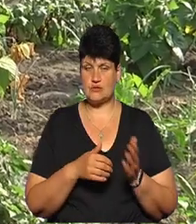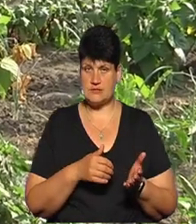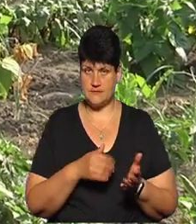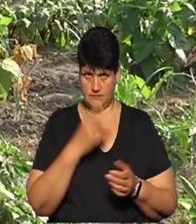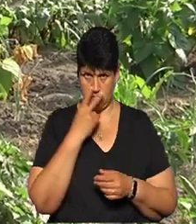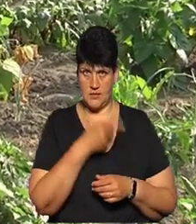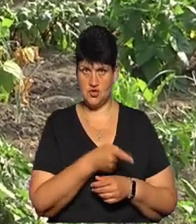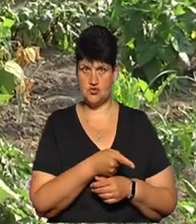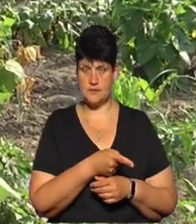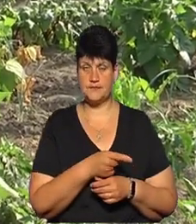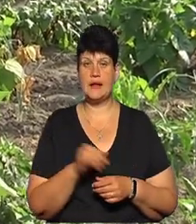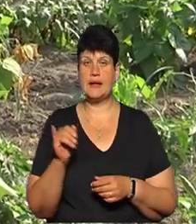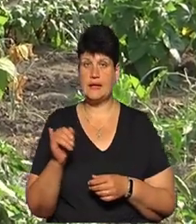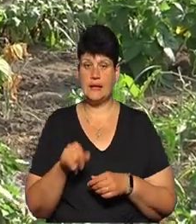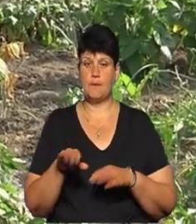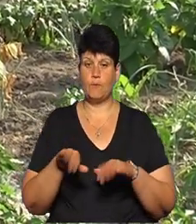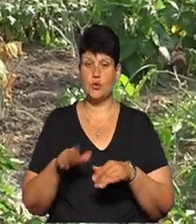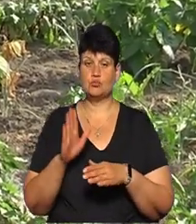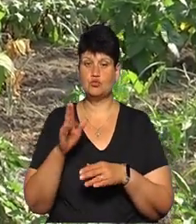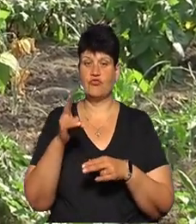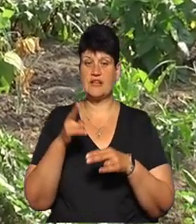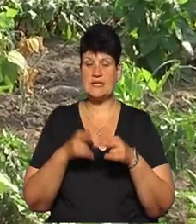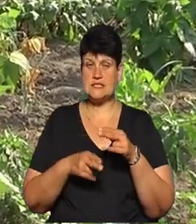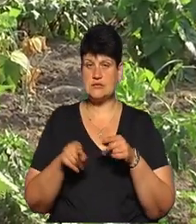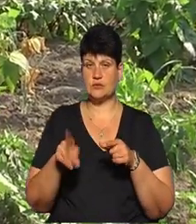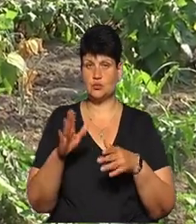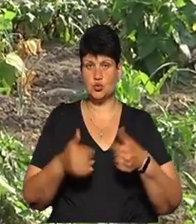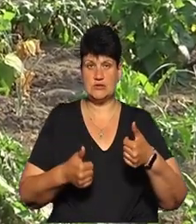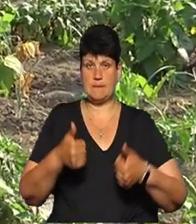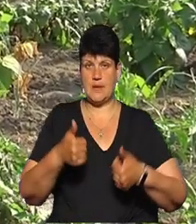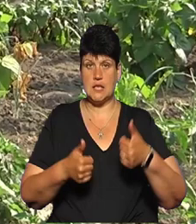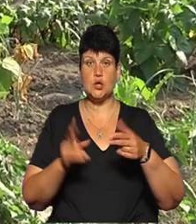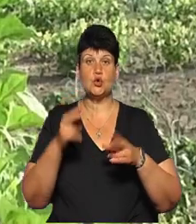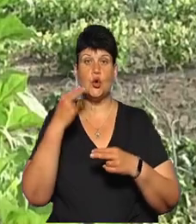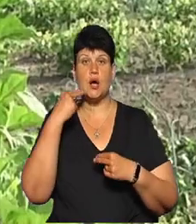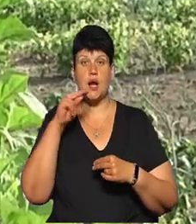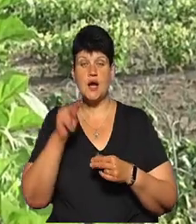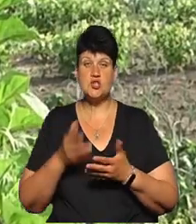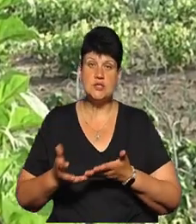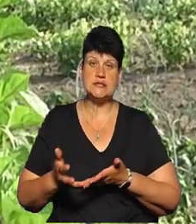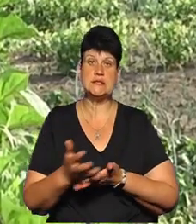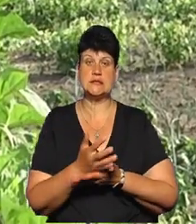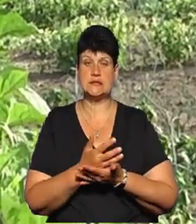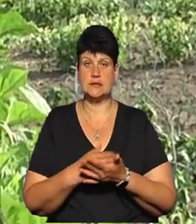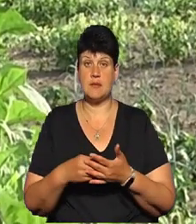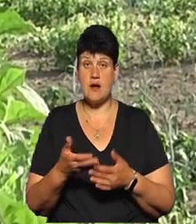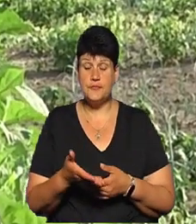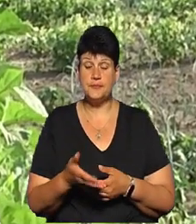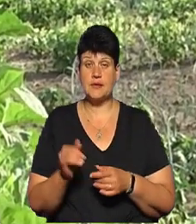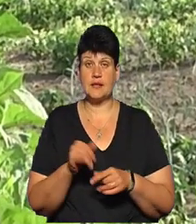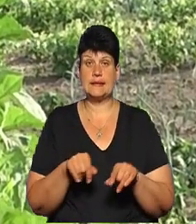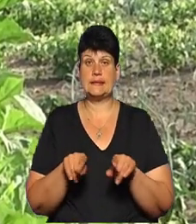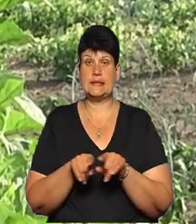бачите, так. І потім будуть в кінці вони будуть змагатися, хто кращий врожай зібрав, так. І